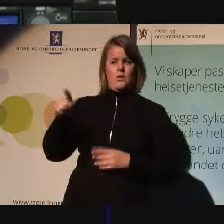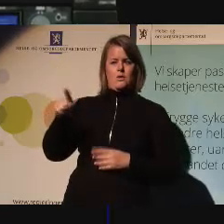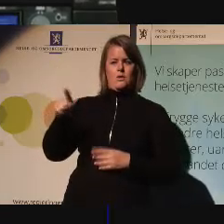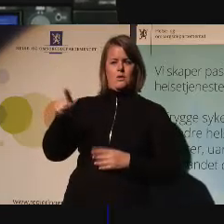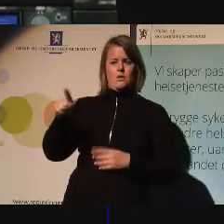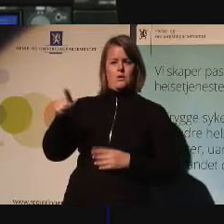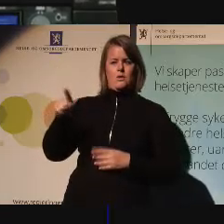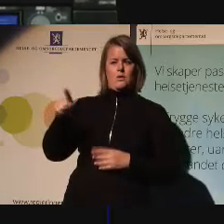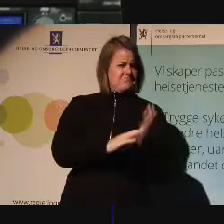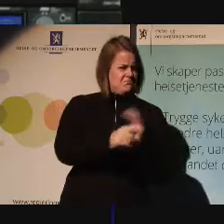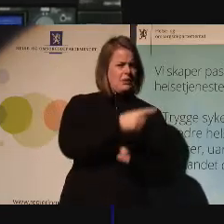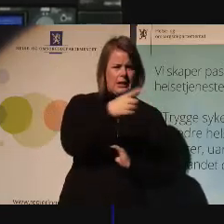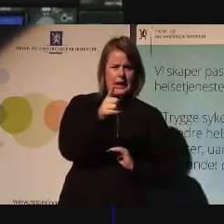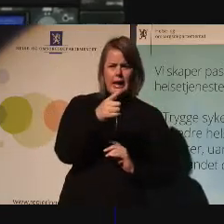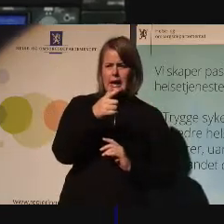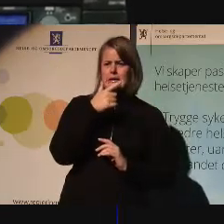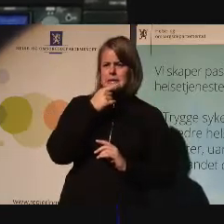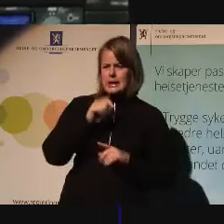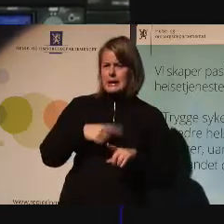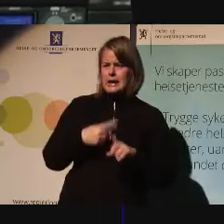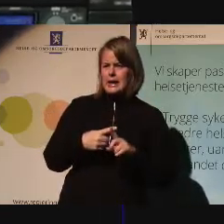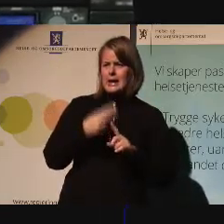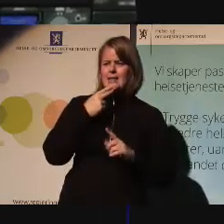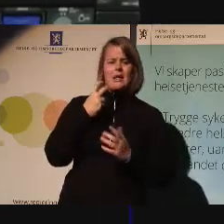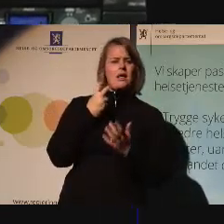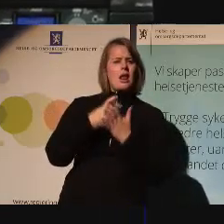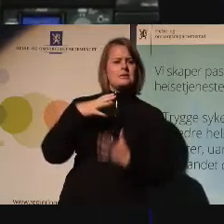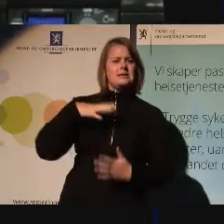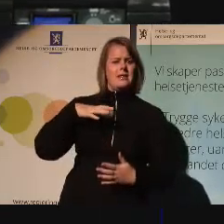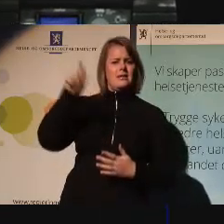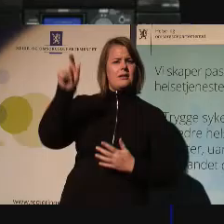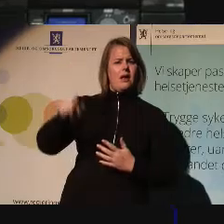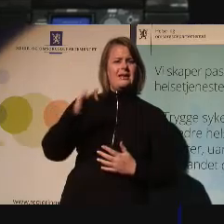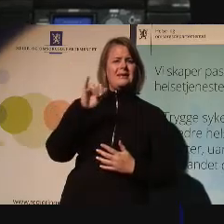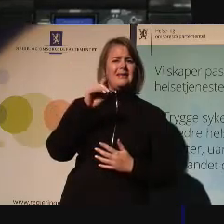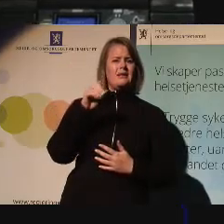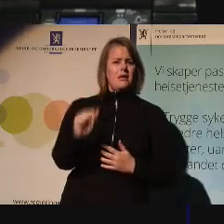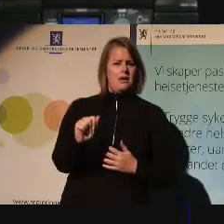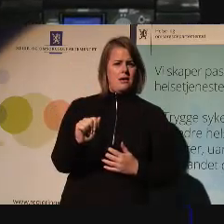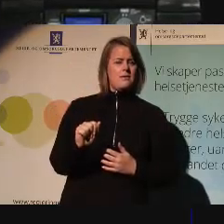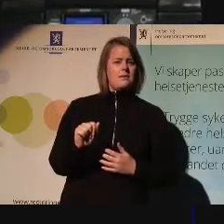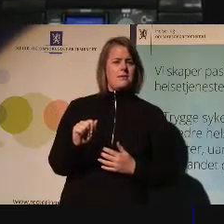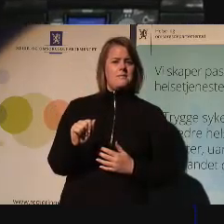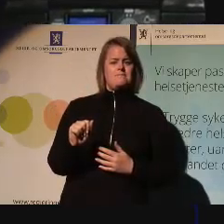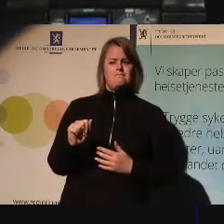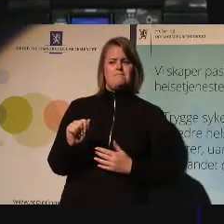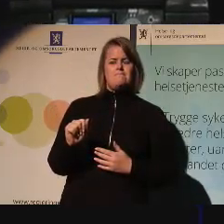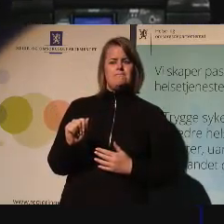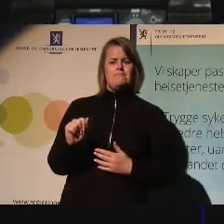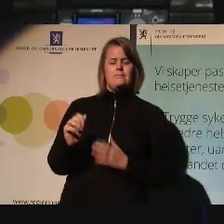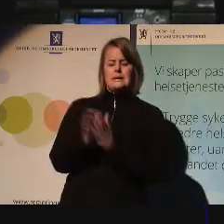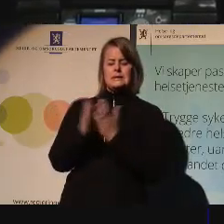mange av dere sikkert har hørt om, glassjenta Ida, om opplevelser